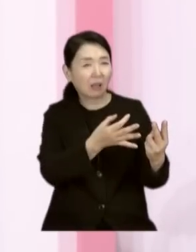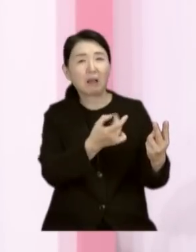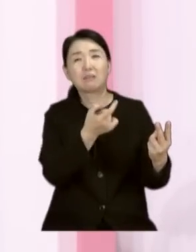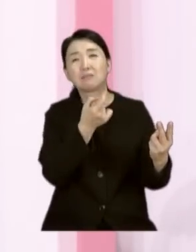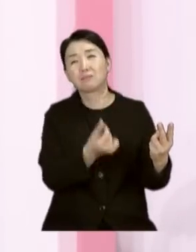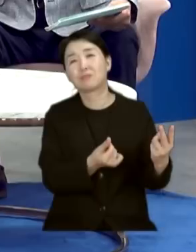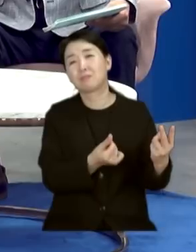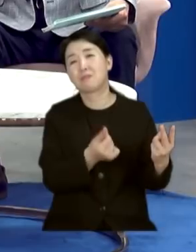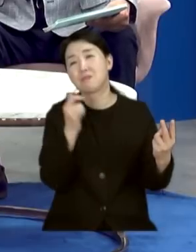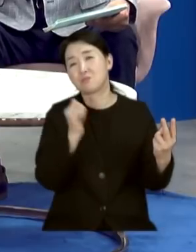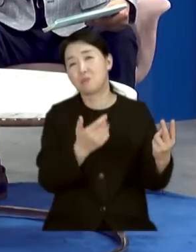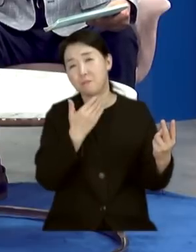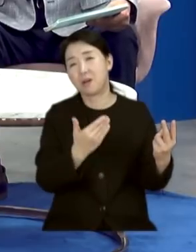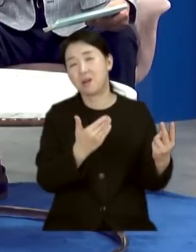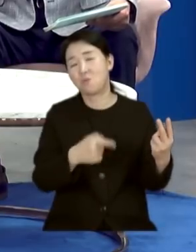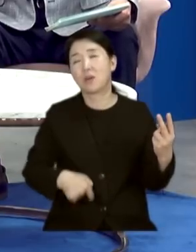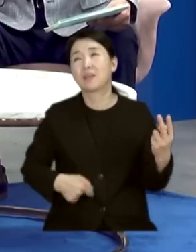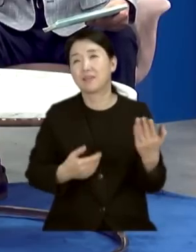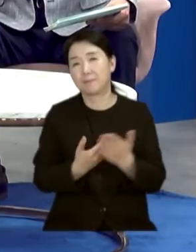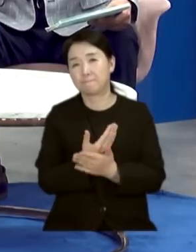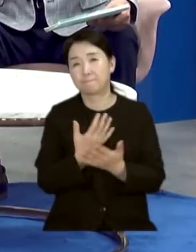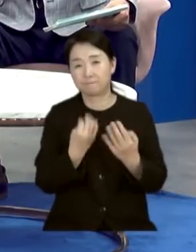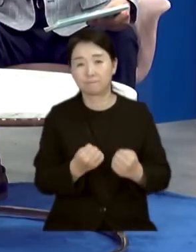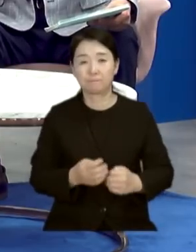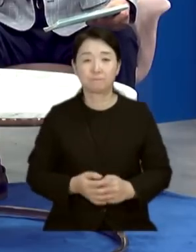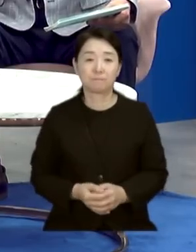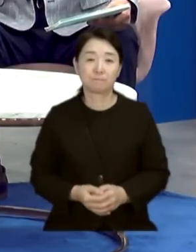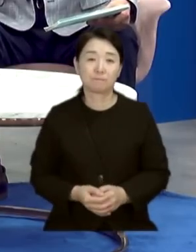있었겠다. 그런 회개도 많이 했고요.